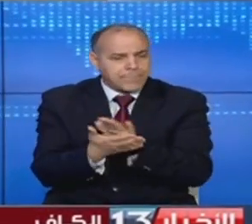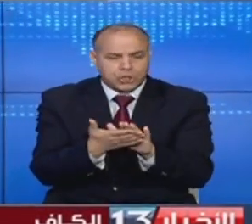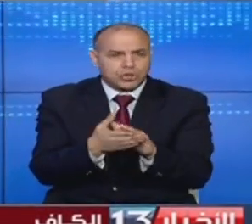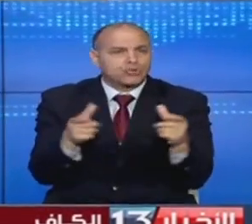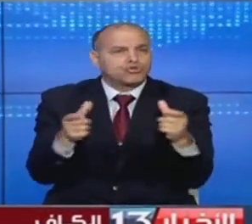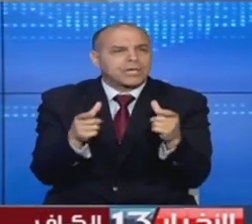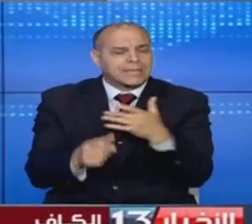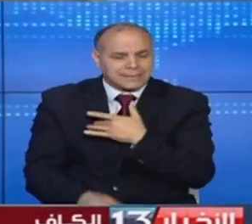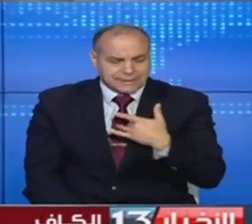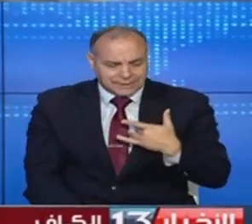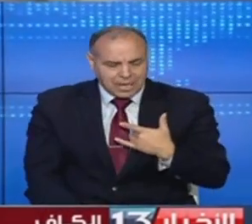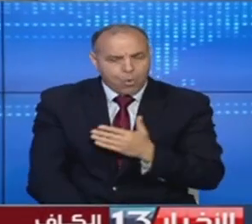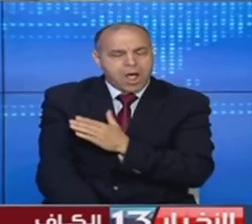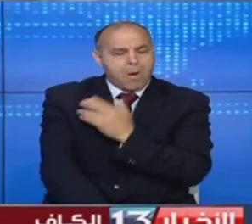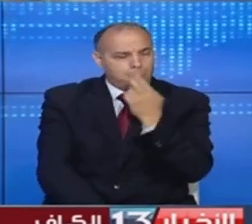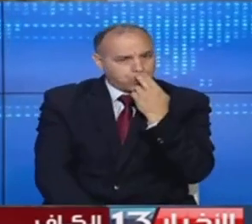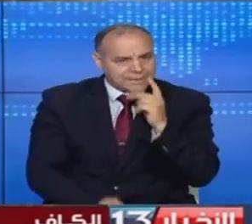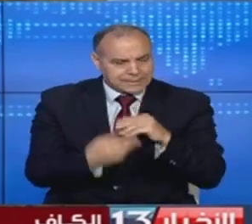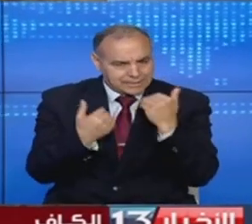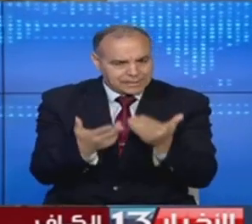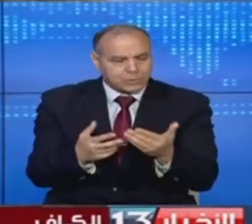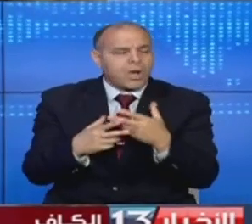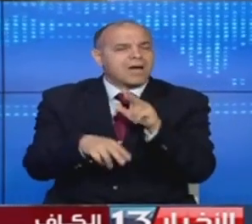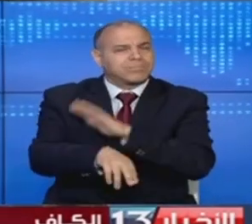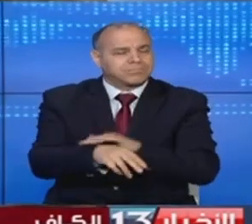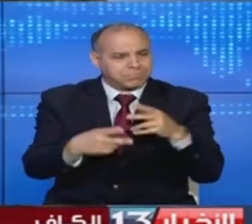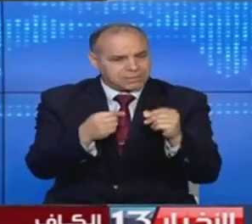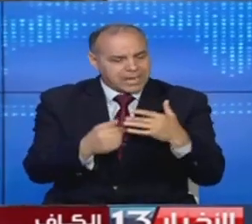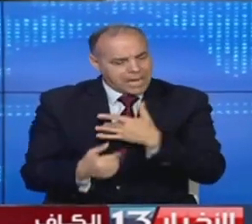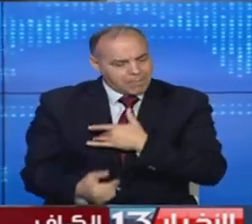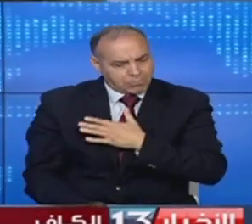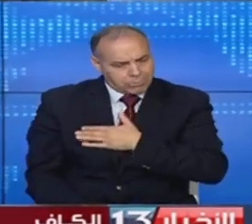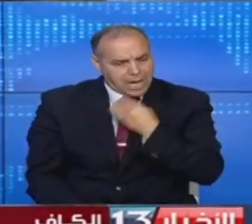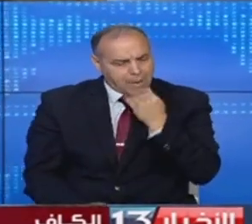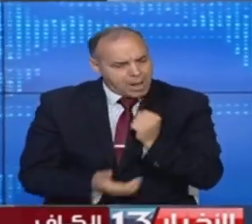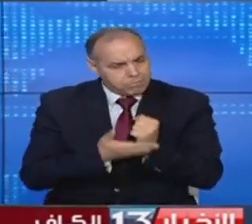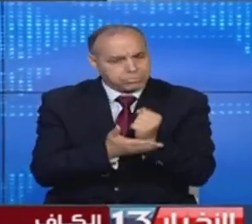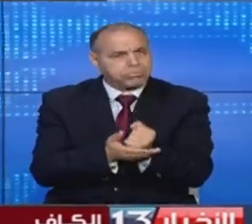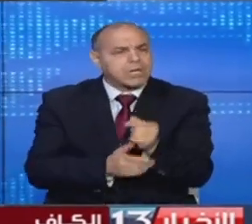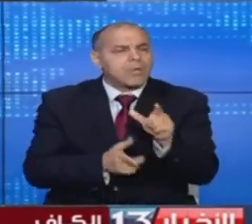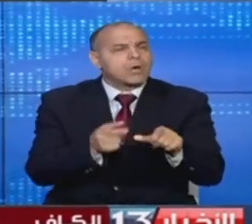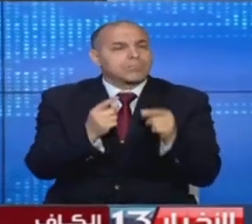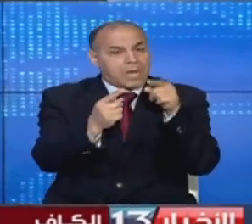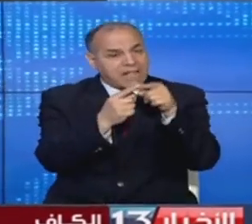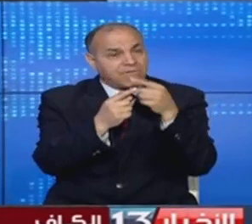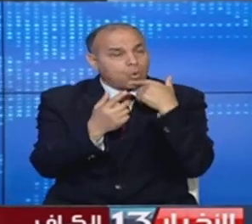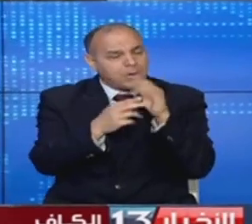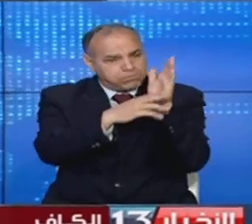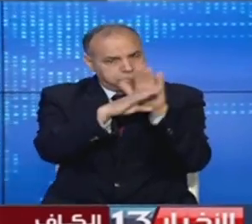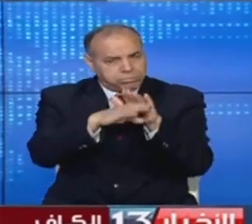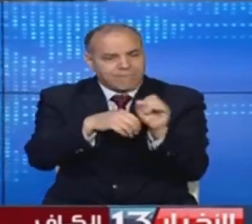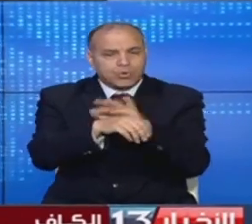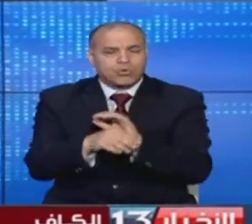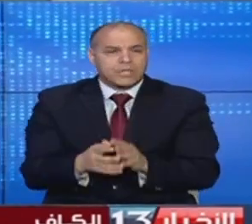المؤسسات الصحيه واعوان الامن وعاملات النظافه ايمانا باهميه معارضه المجهودات الراميه الى التوقف من